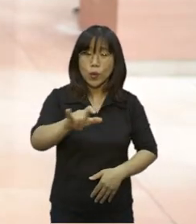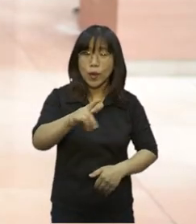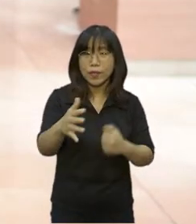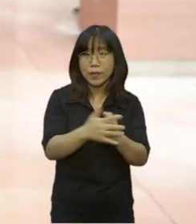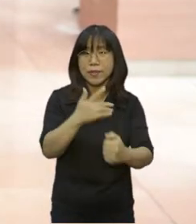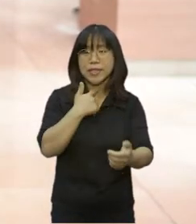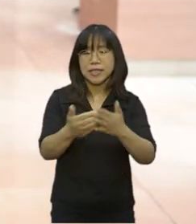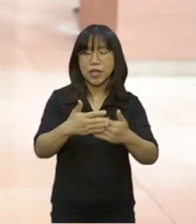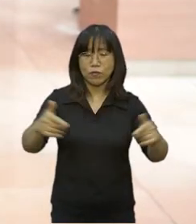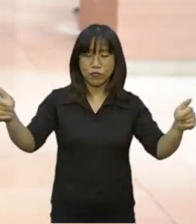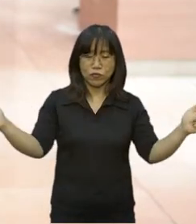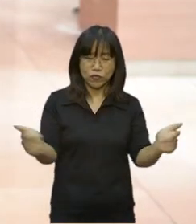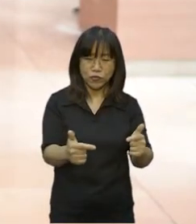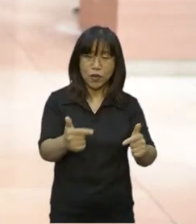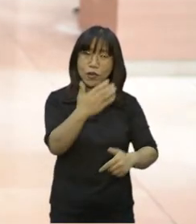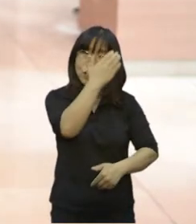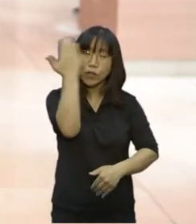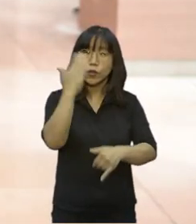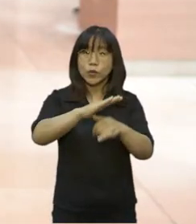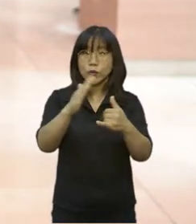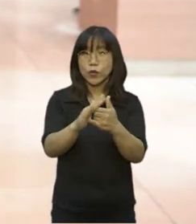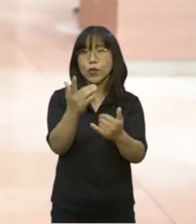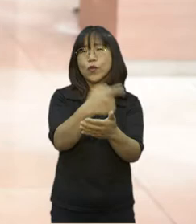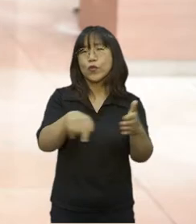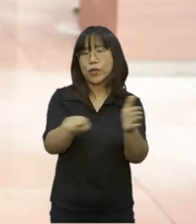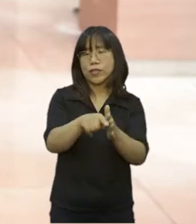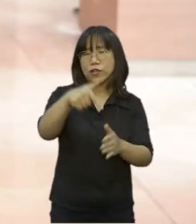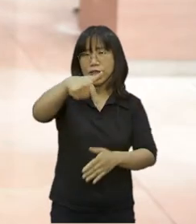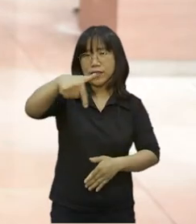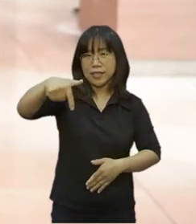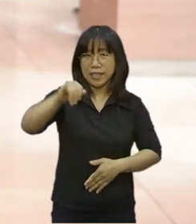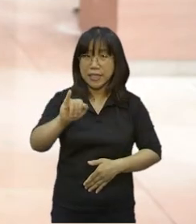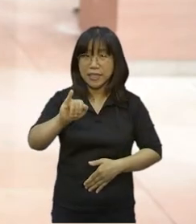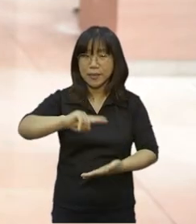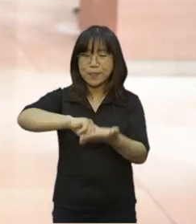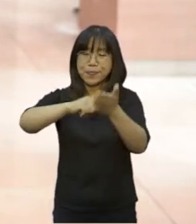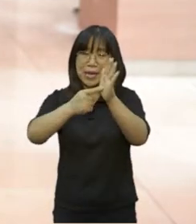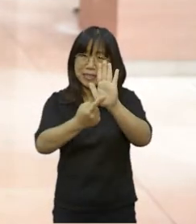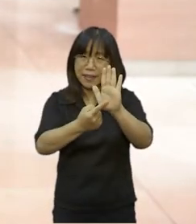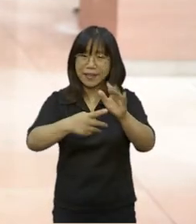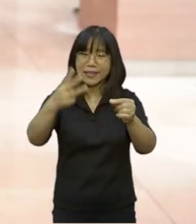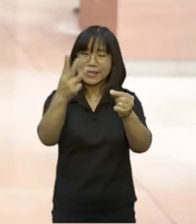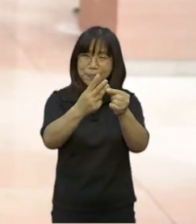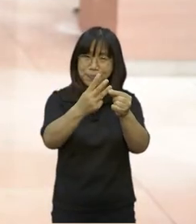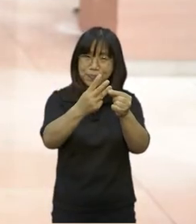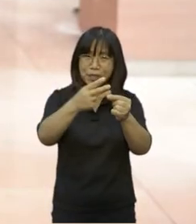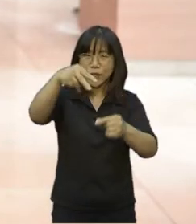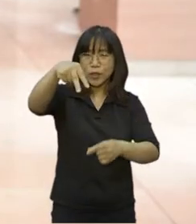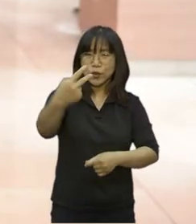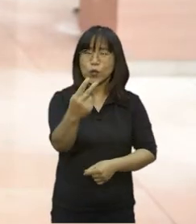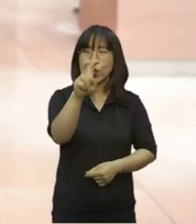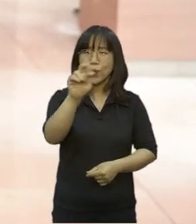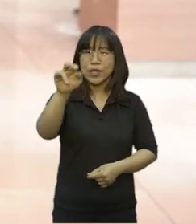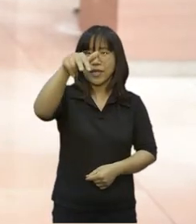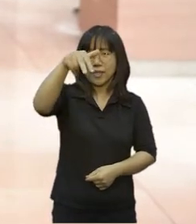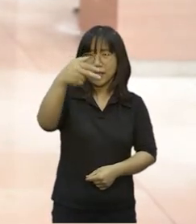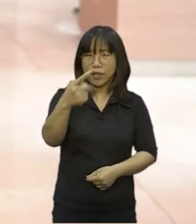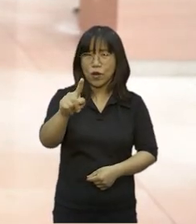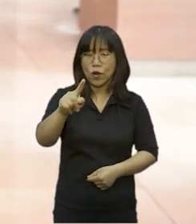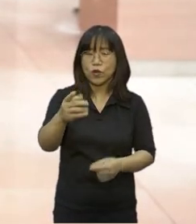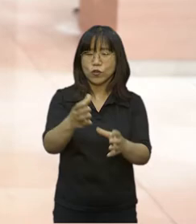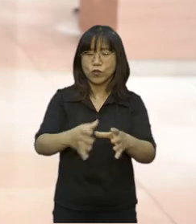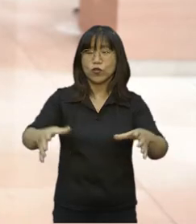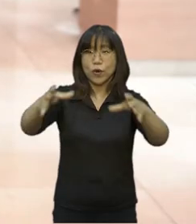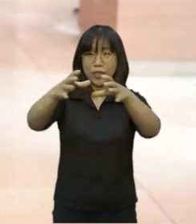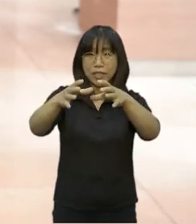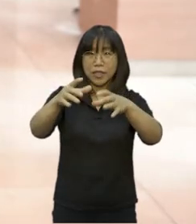또 코로나19로 체험의 기회가 줄어든 청소년들을 위해 끼발산 프로젝트 3탄 쇼미더주머니